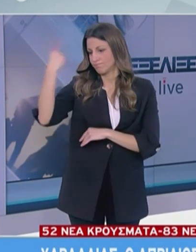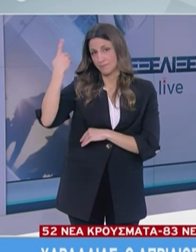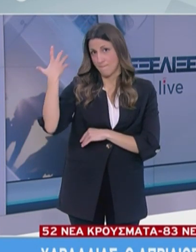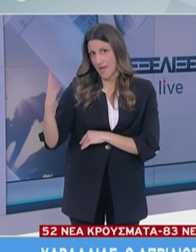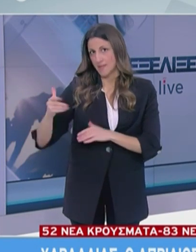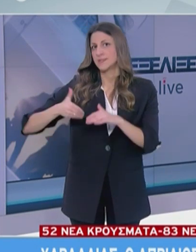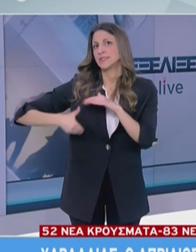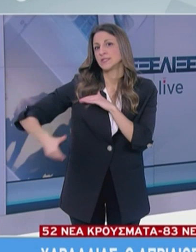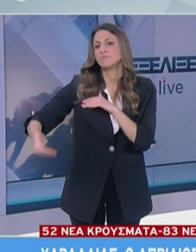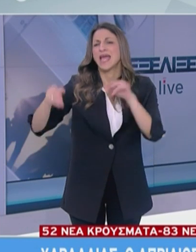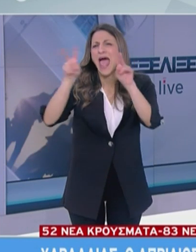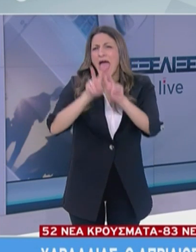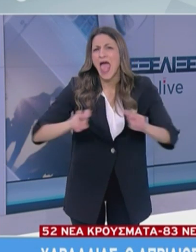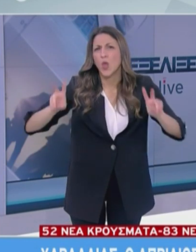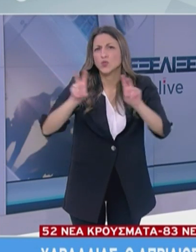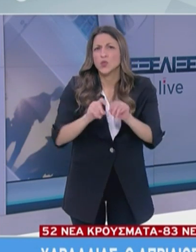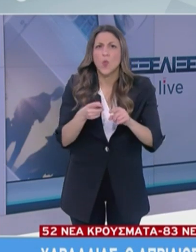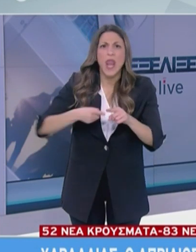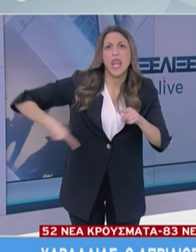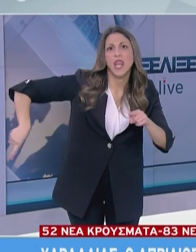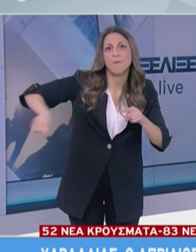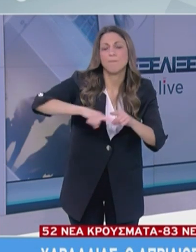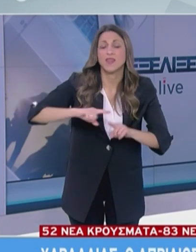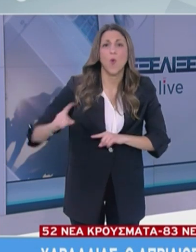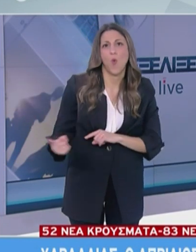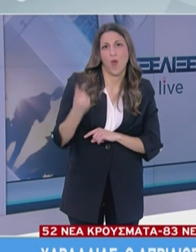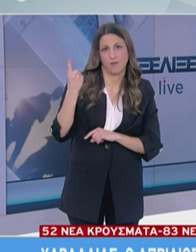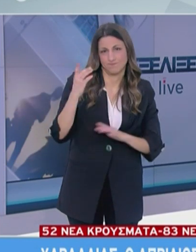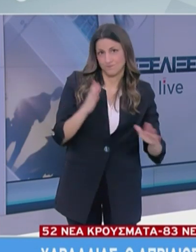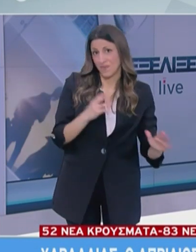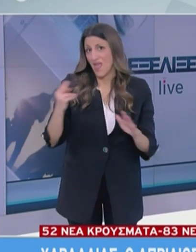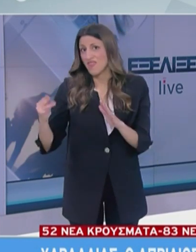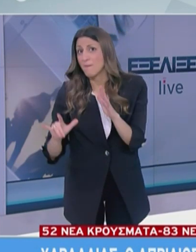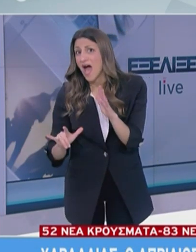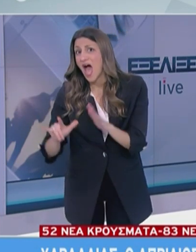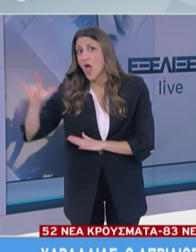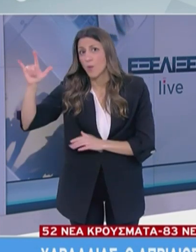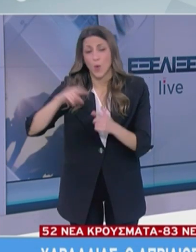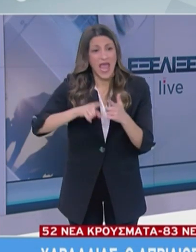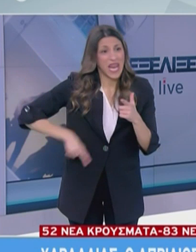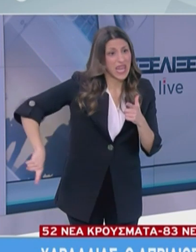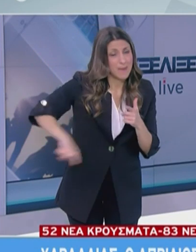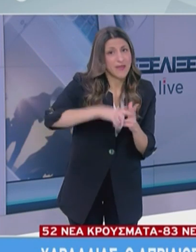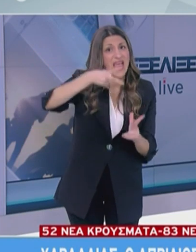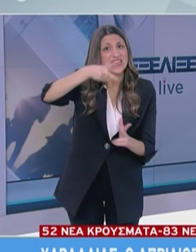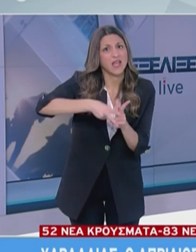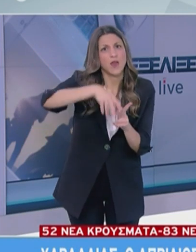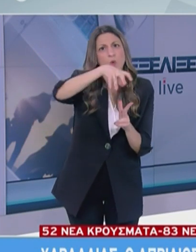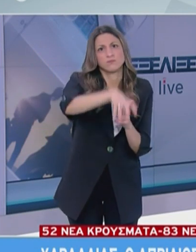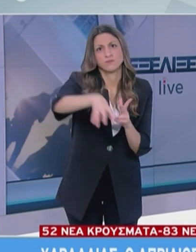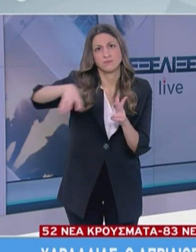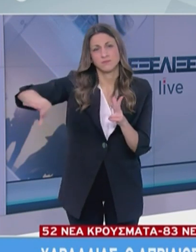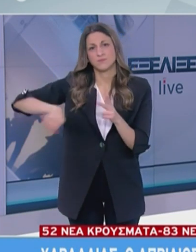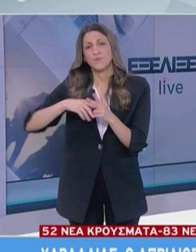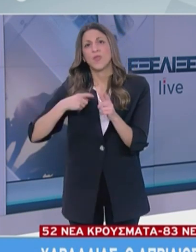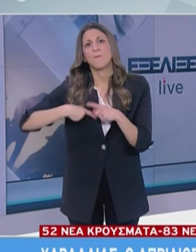και προχωρά σε αντίστοιχους ελέγχους σε όλους τους προθυμιακούς σταθμούς. Όσον αφορά στα αεροδρόμια, στα λιμάνια, στους υδρονομικούς σταθμούς